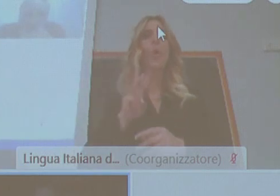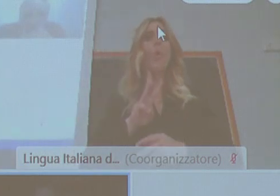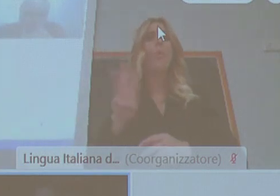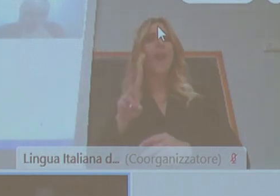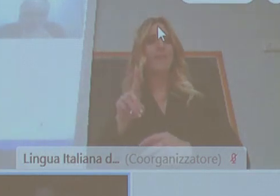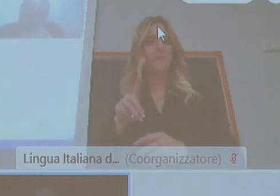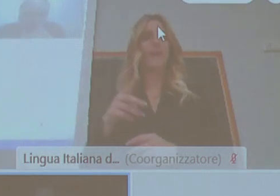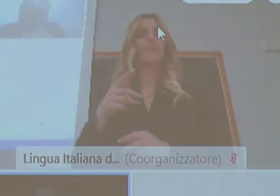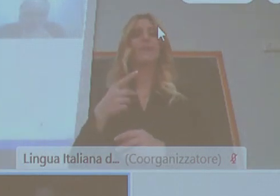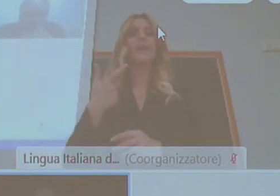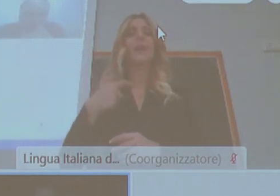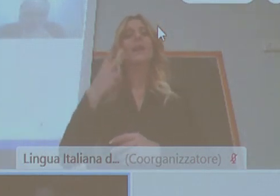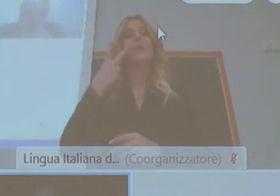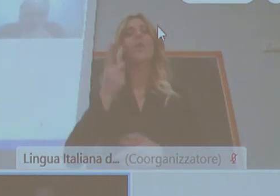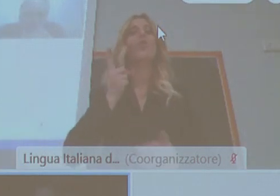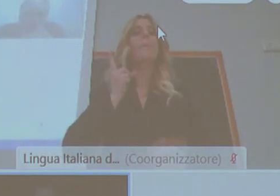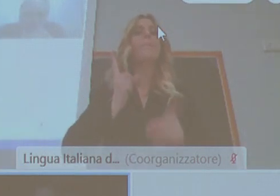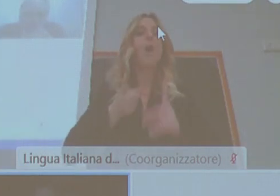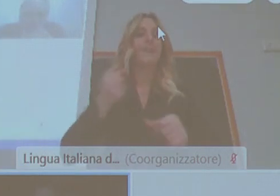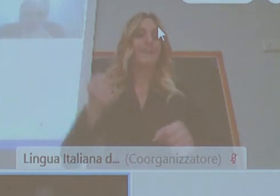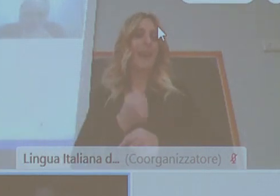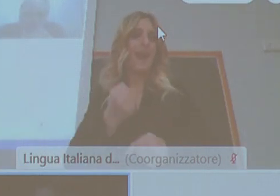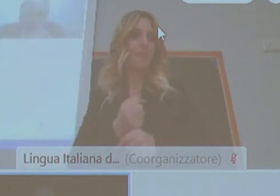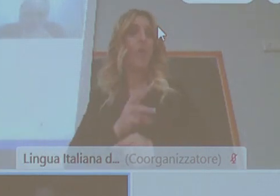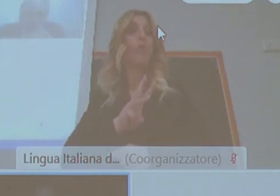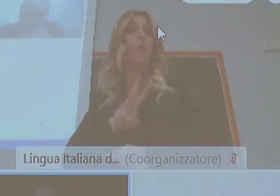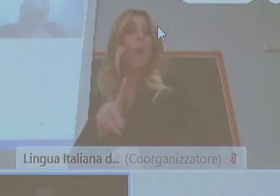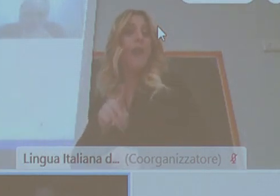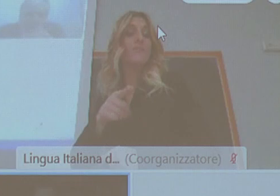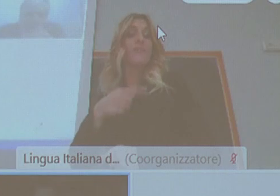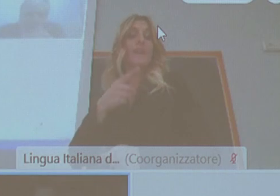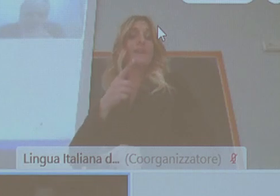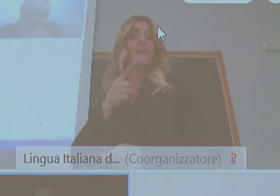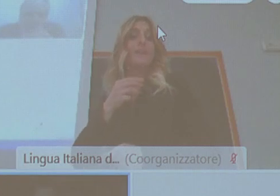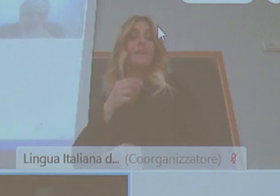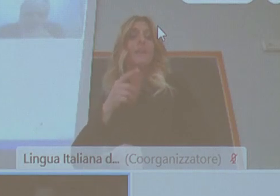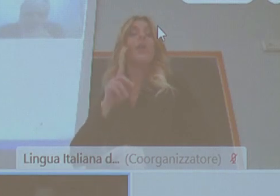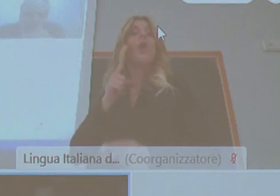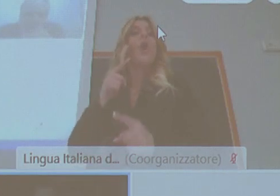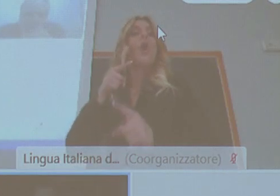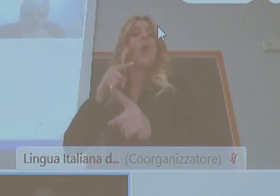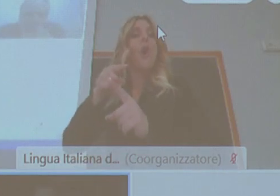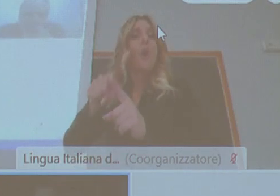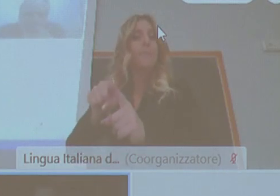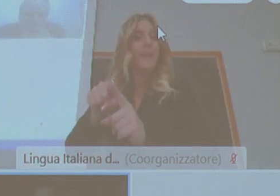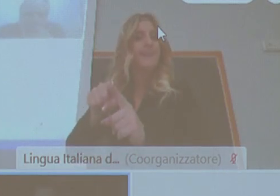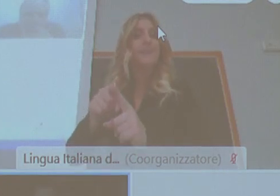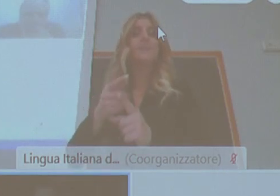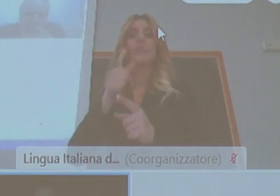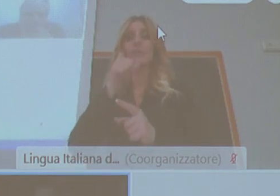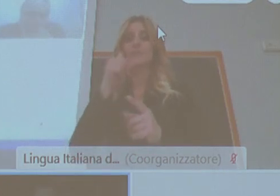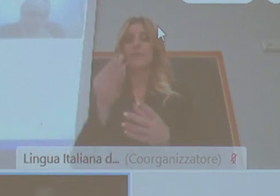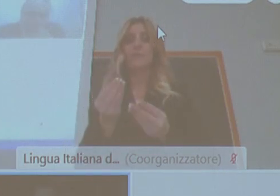welfare, quindi politiche del lavoro e welfare, proprio con l'obiettivo di